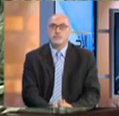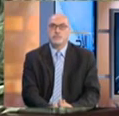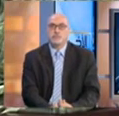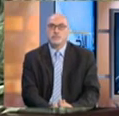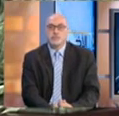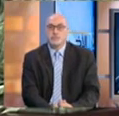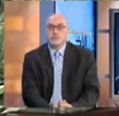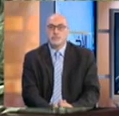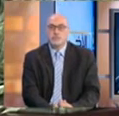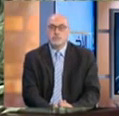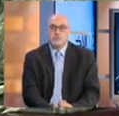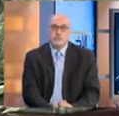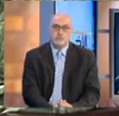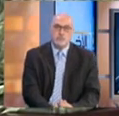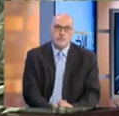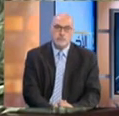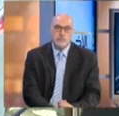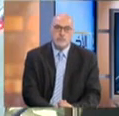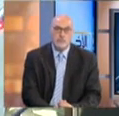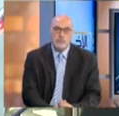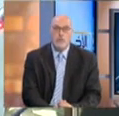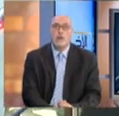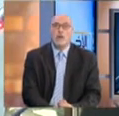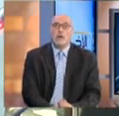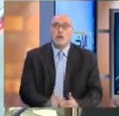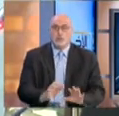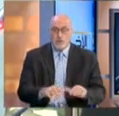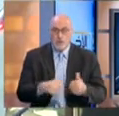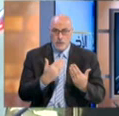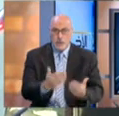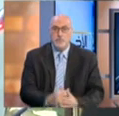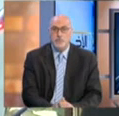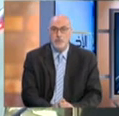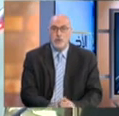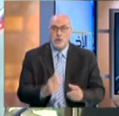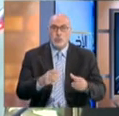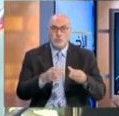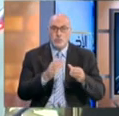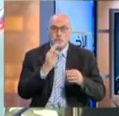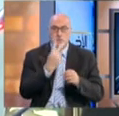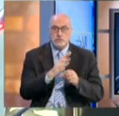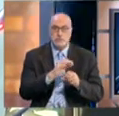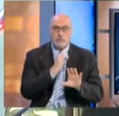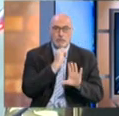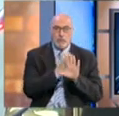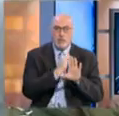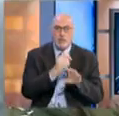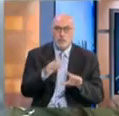مما مكن من دحر هذه الشرذمة الضالة خونة